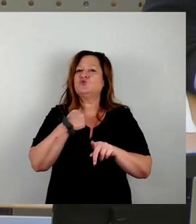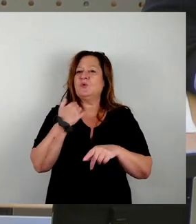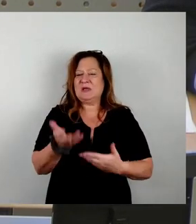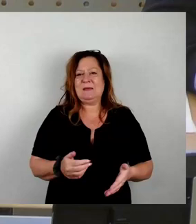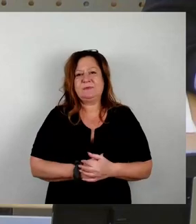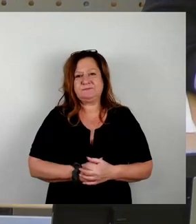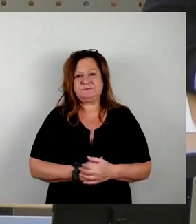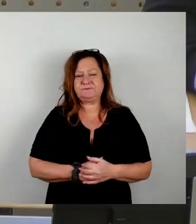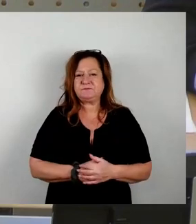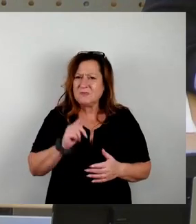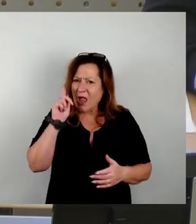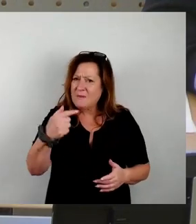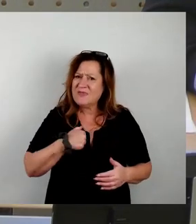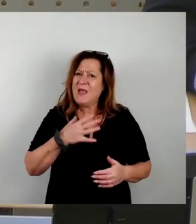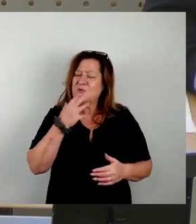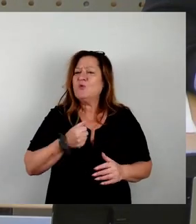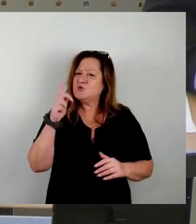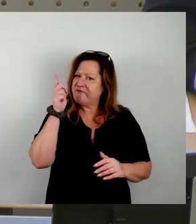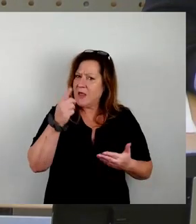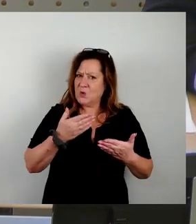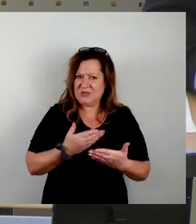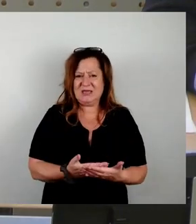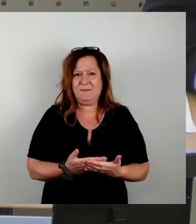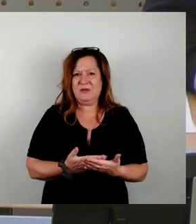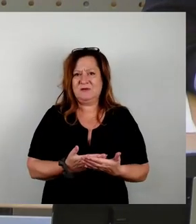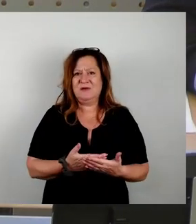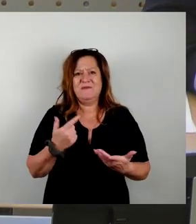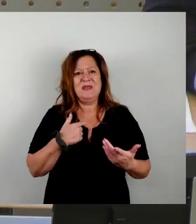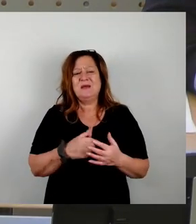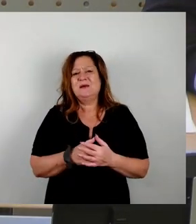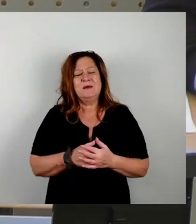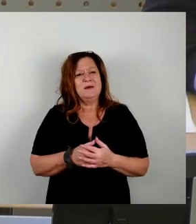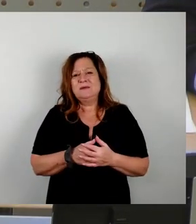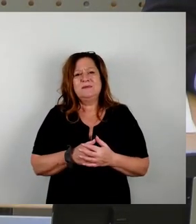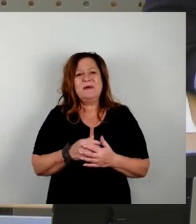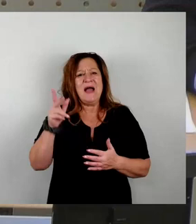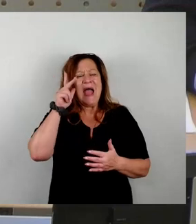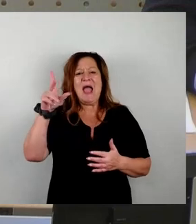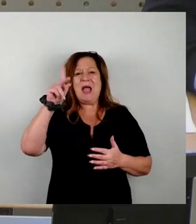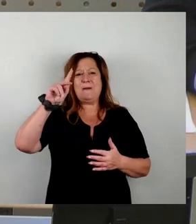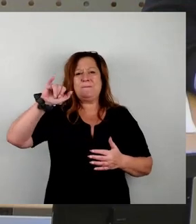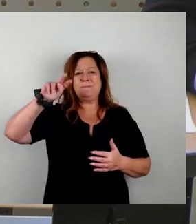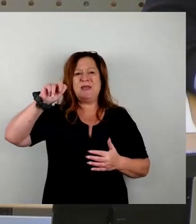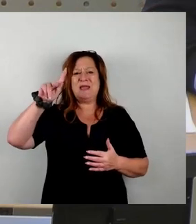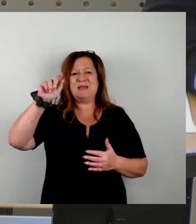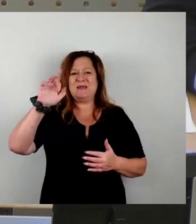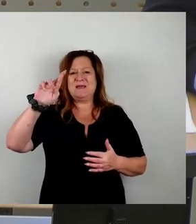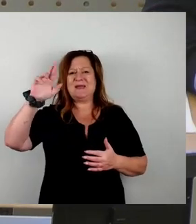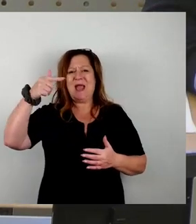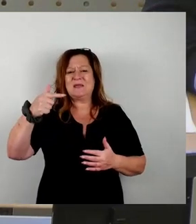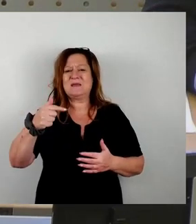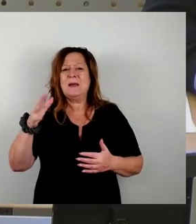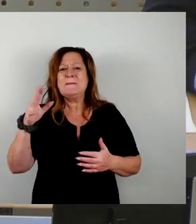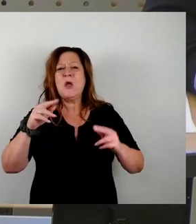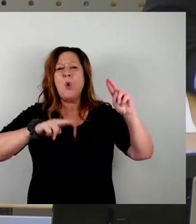warnen, sich hier an anderer Stelle jetzt ein bisschen lächerlich zu machen. Also Herr Pinkert, ich würde Ihnen wirklich mal empfehlen, sich mal mit den Größenordnungen der